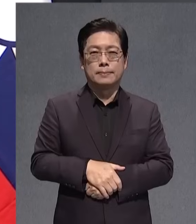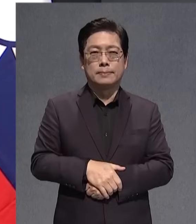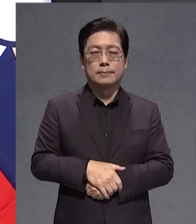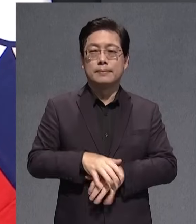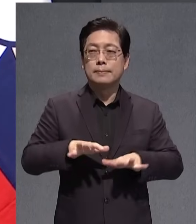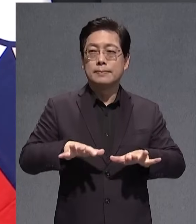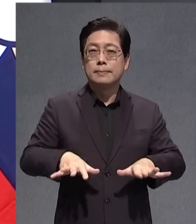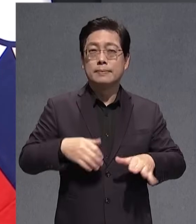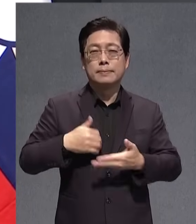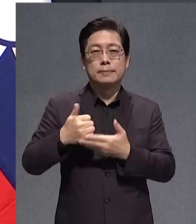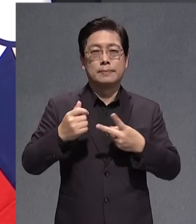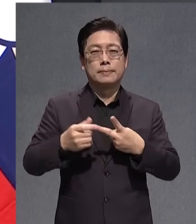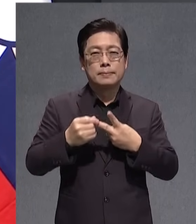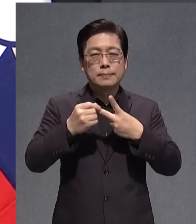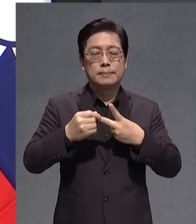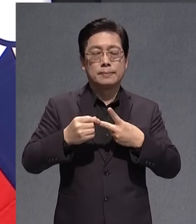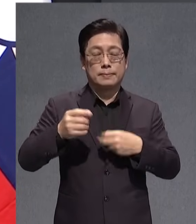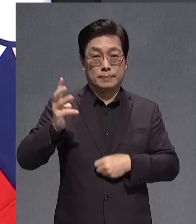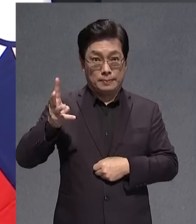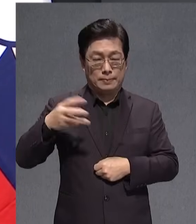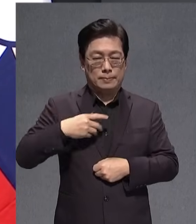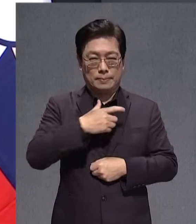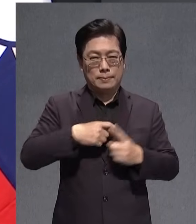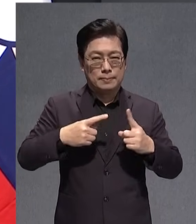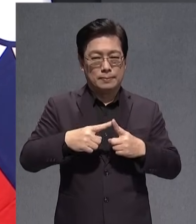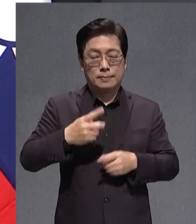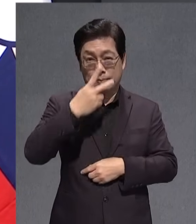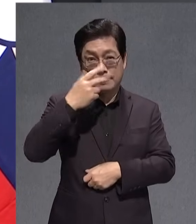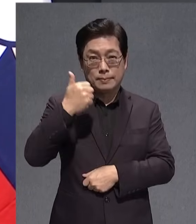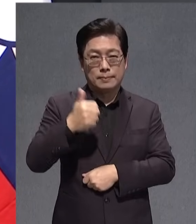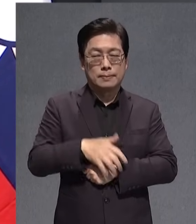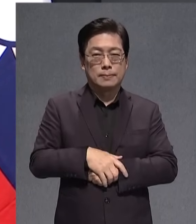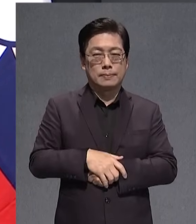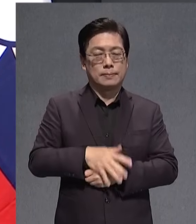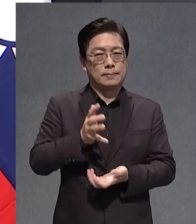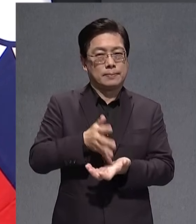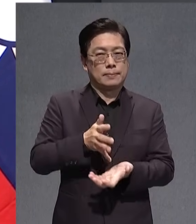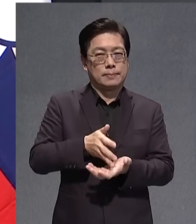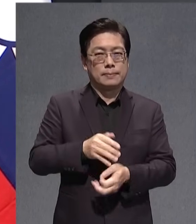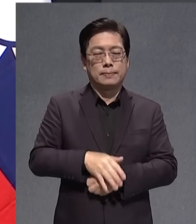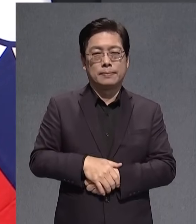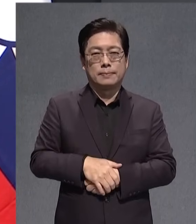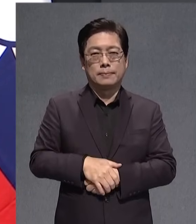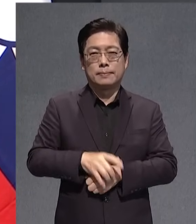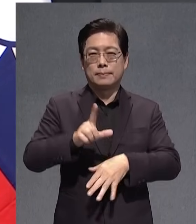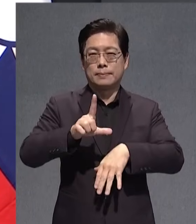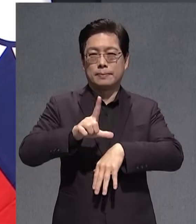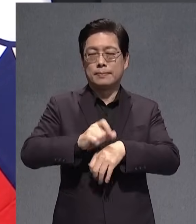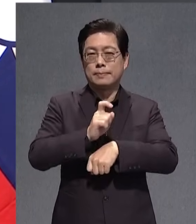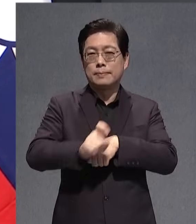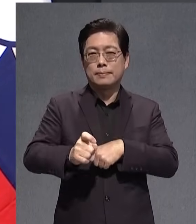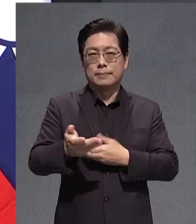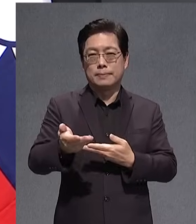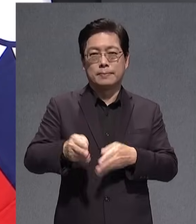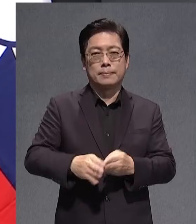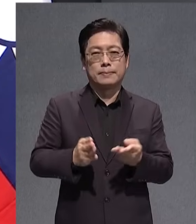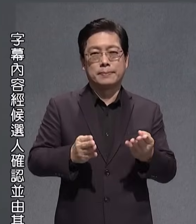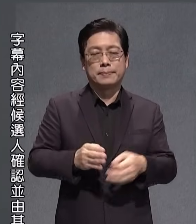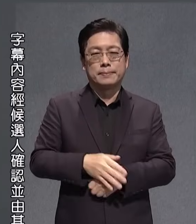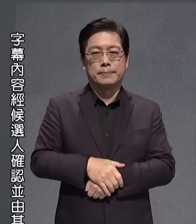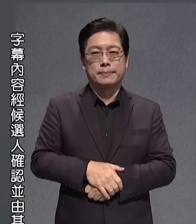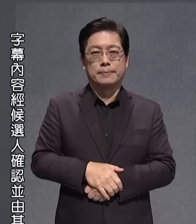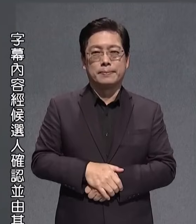现在请第二轮第三位候选人赖清德先生发表政见，时间10分钟，请发言。